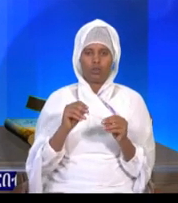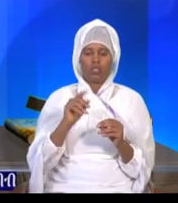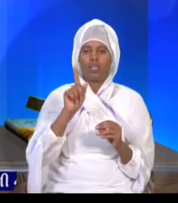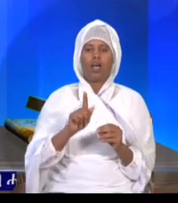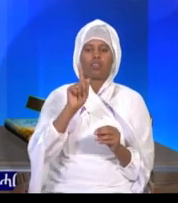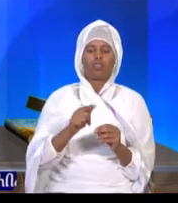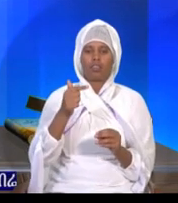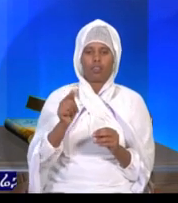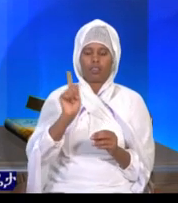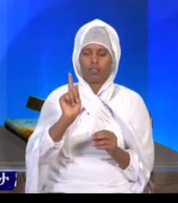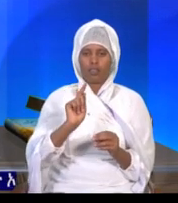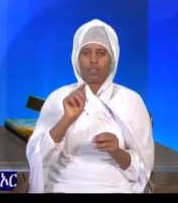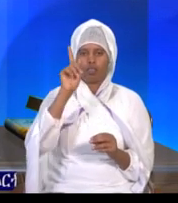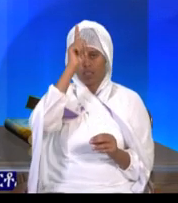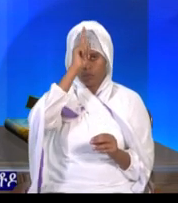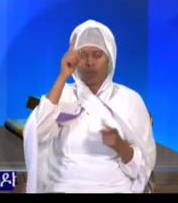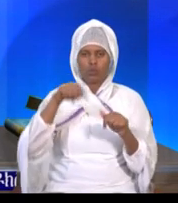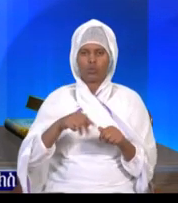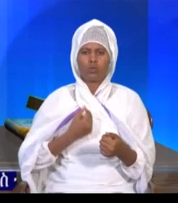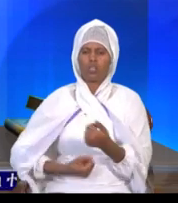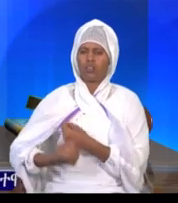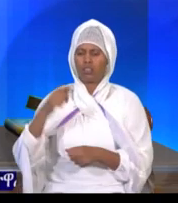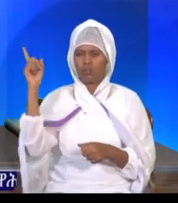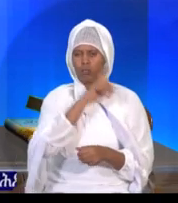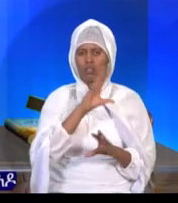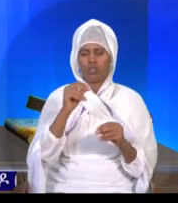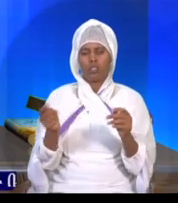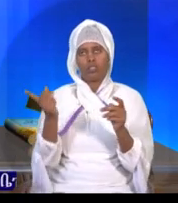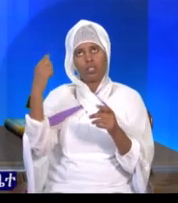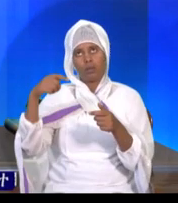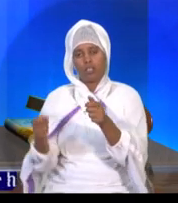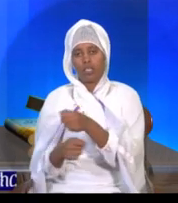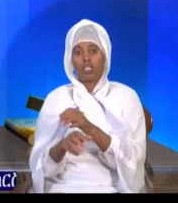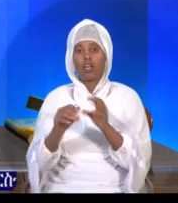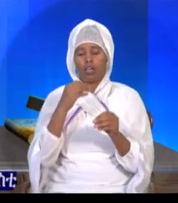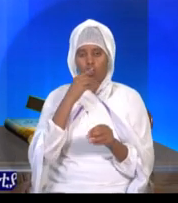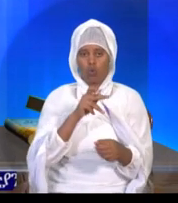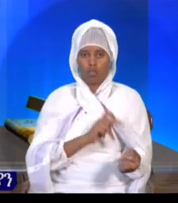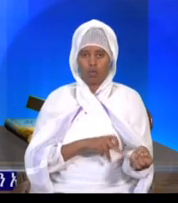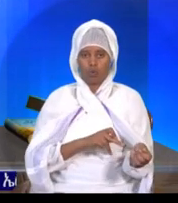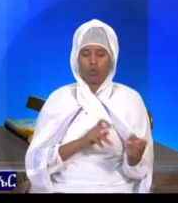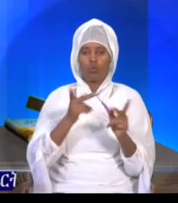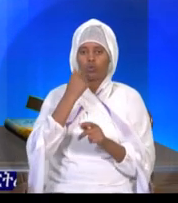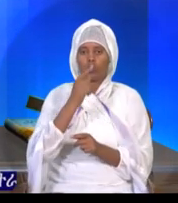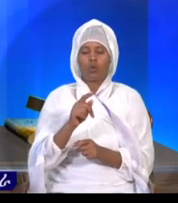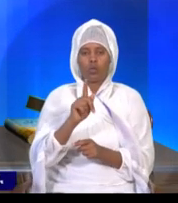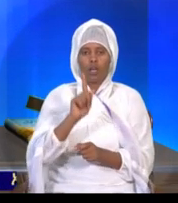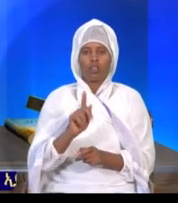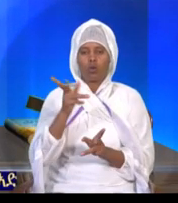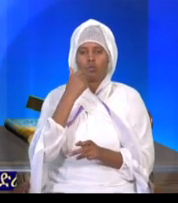ነቢ ናታን መፂኡ እዚ ሓጢኣት ክፉ እዩ እግዚኣብሔር ድማ ቀፅዓካ እዩ ምስ